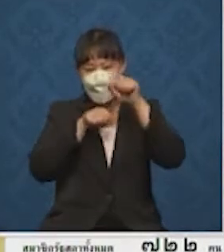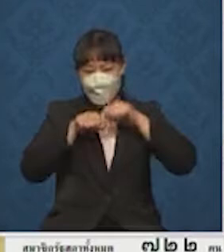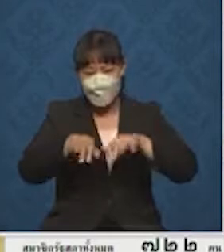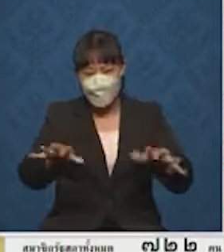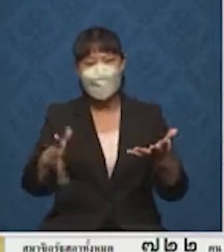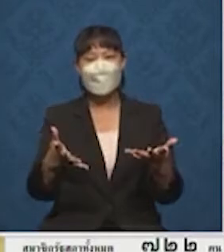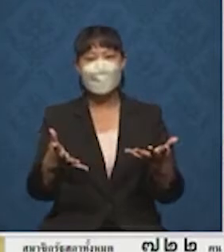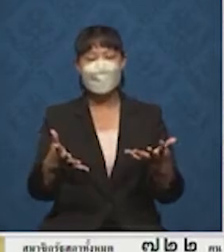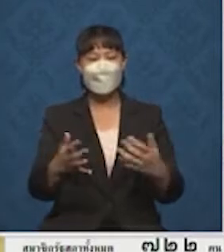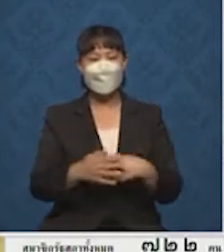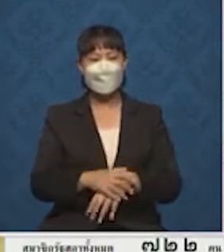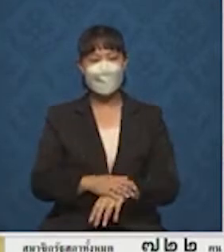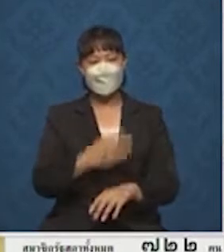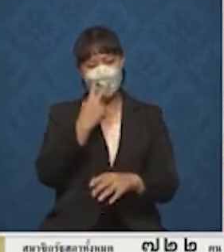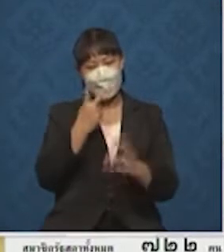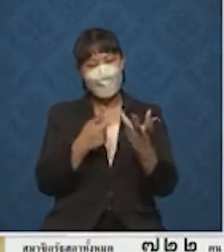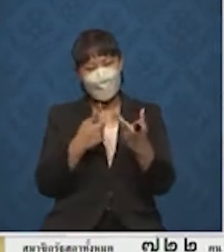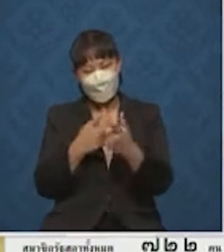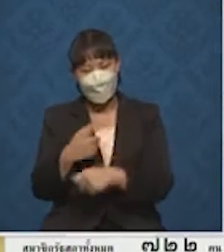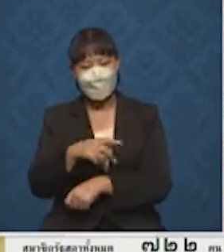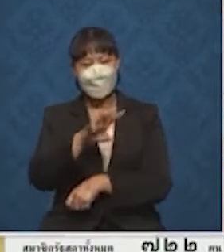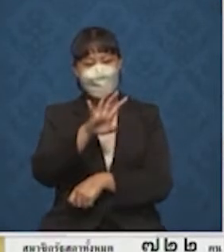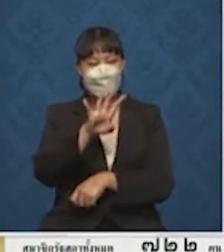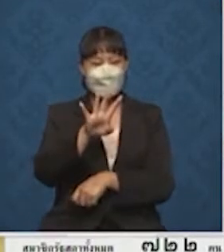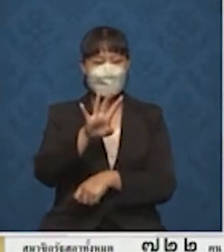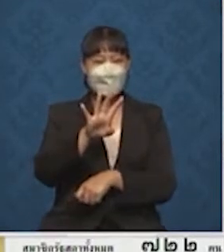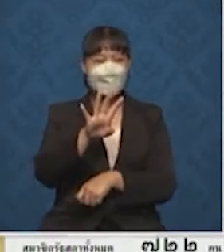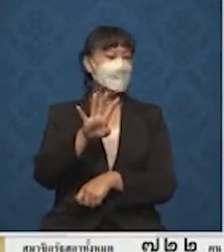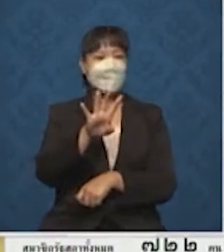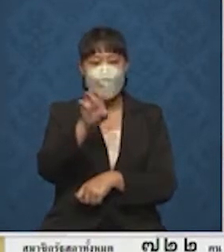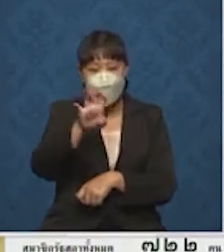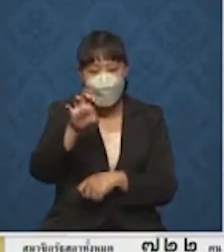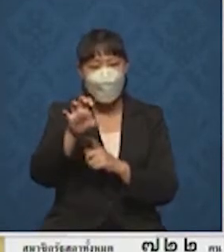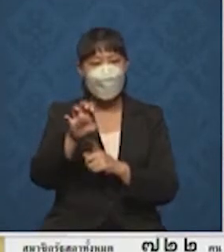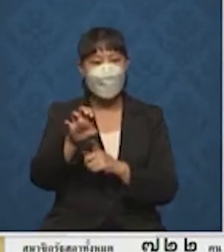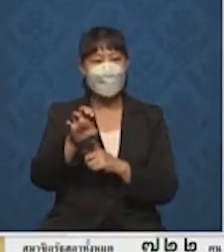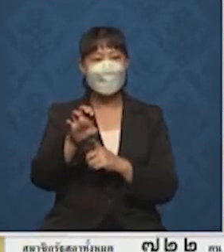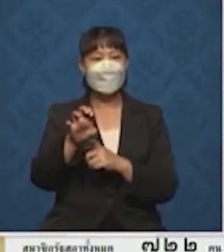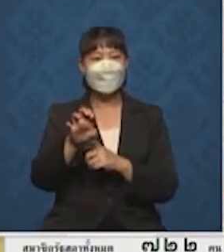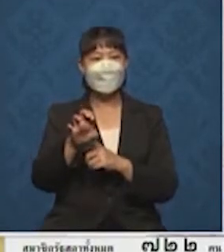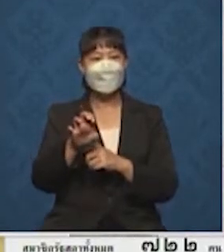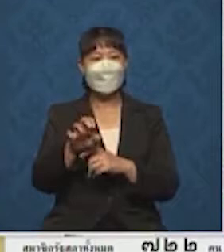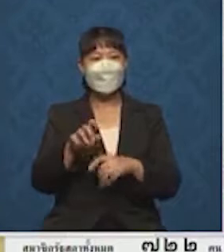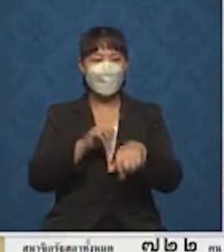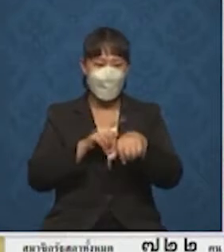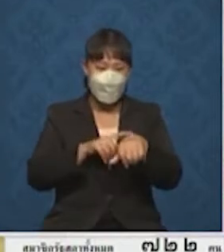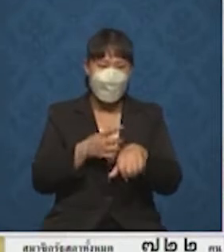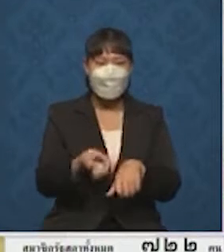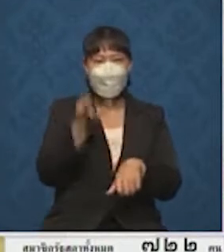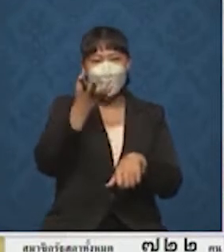เพระวาผมไปดูสีตินั้น400 ฝาชบับเี่ยฉันใช้เวลาออกในเวลาไม่นานนัก